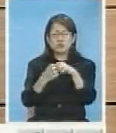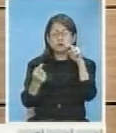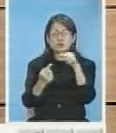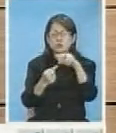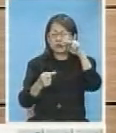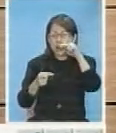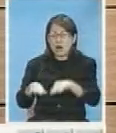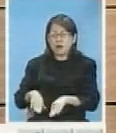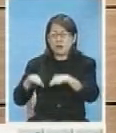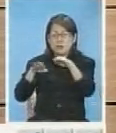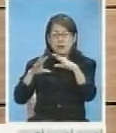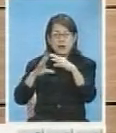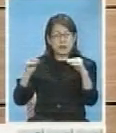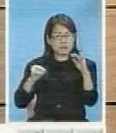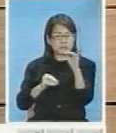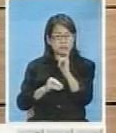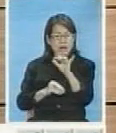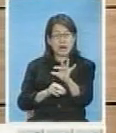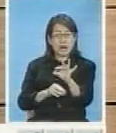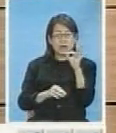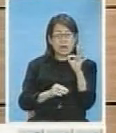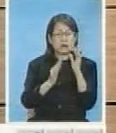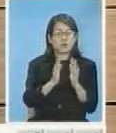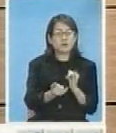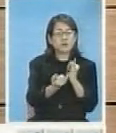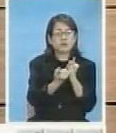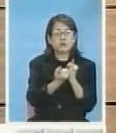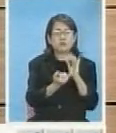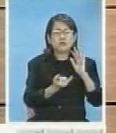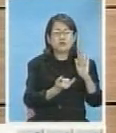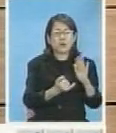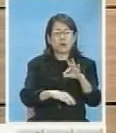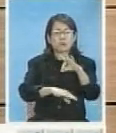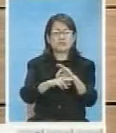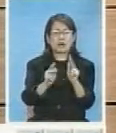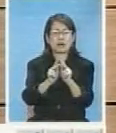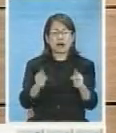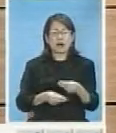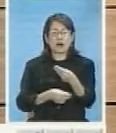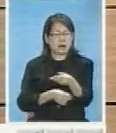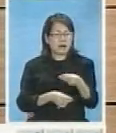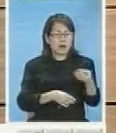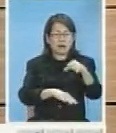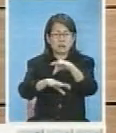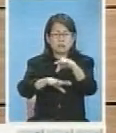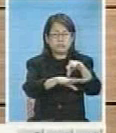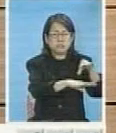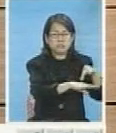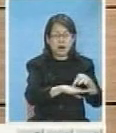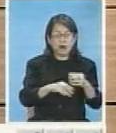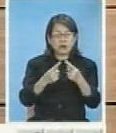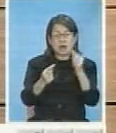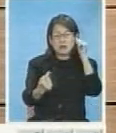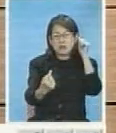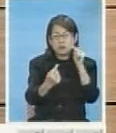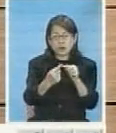แต่งตั้งคนของตัวเองเข้าอยู่ในบอร์ดต่างๆโดยไม่คำนึงถึงหลักคุณ